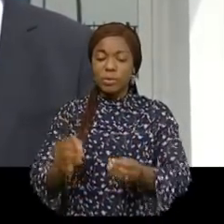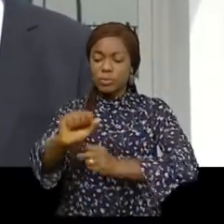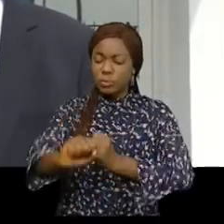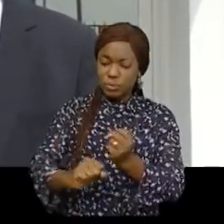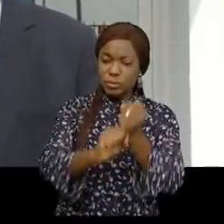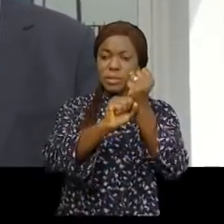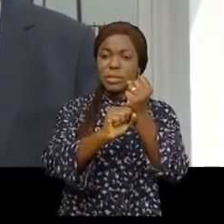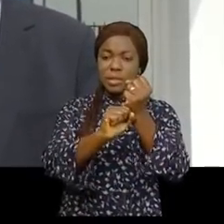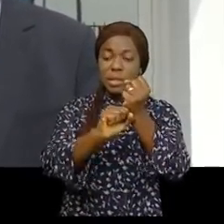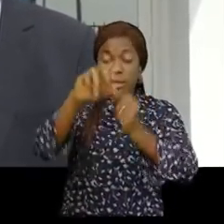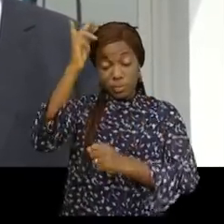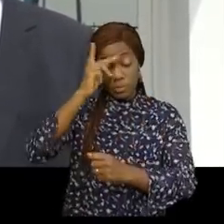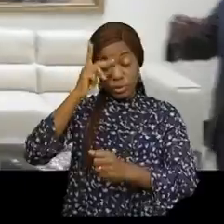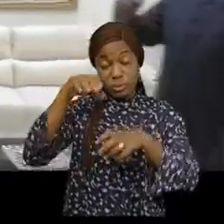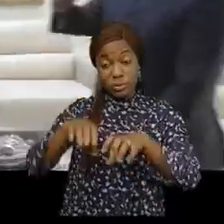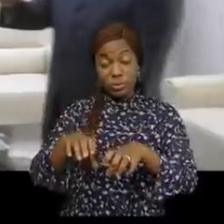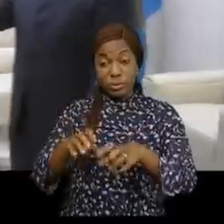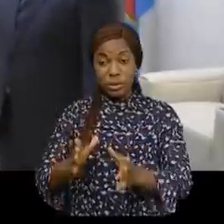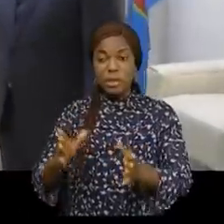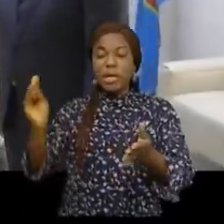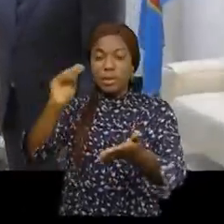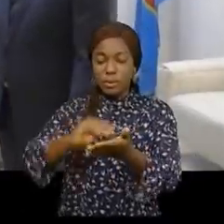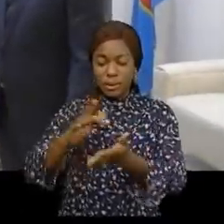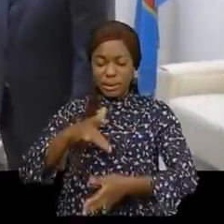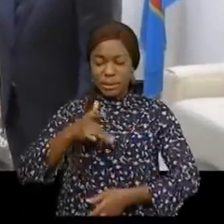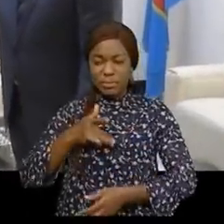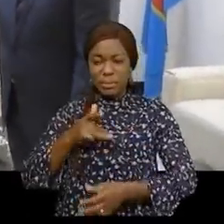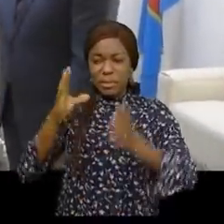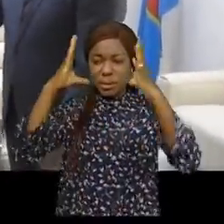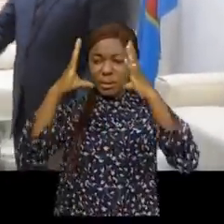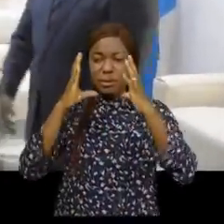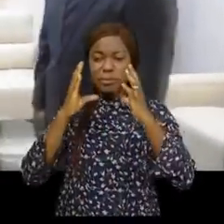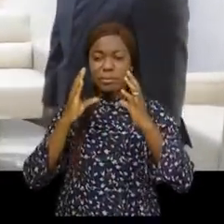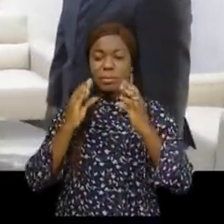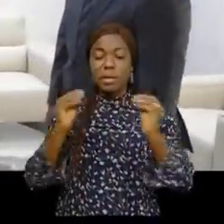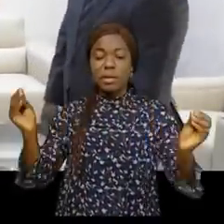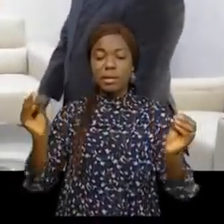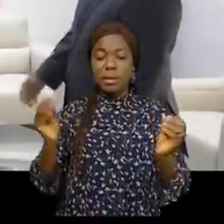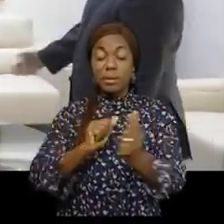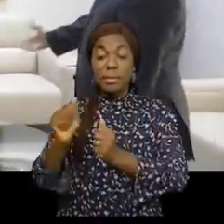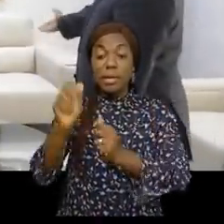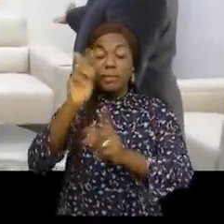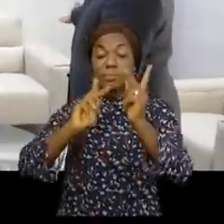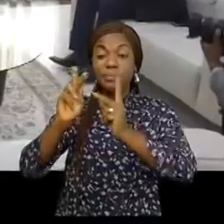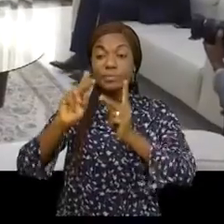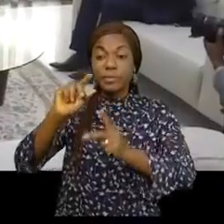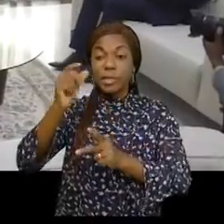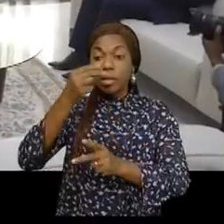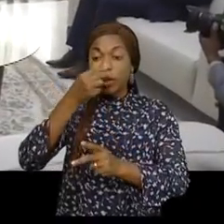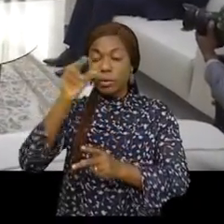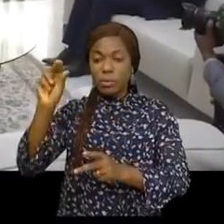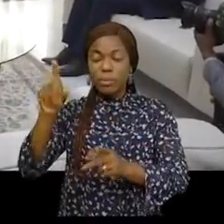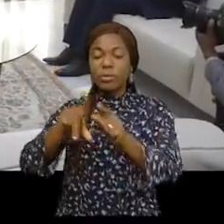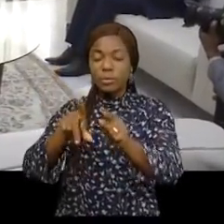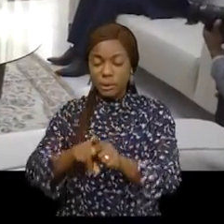bien sûr à la politique nationale congolaise. Outre les sentiments de tristesse exprimés envers la population de Goma, l'ambassadeur de Suède souhaite